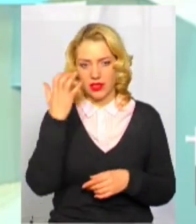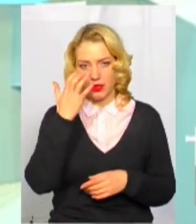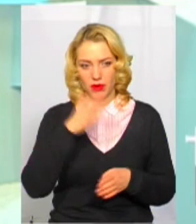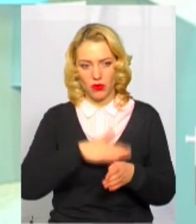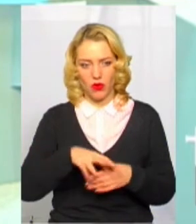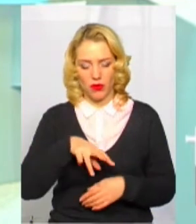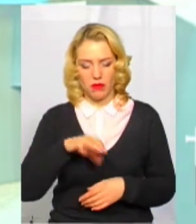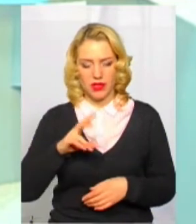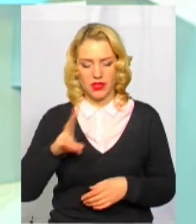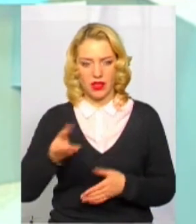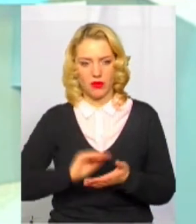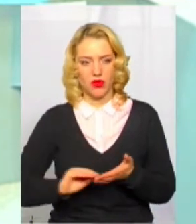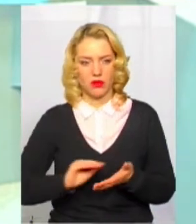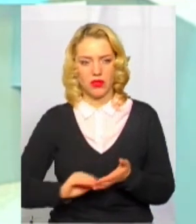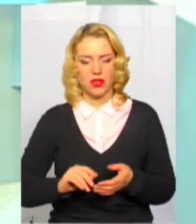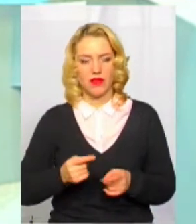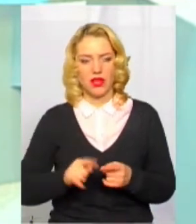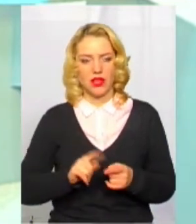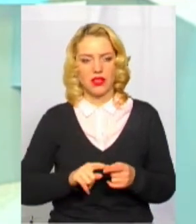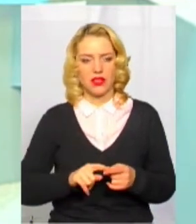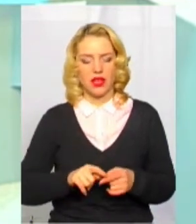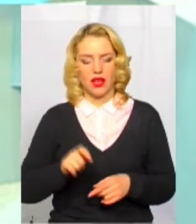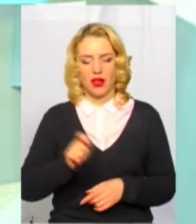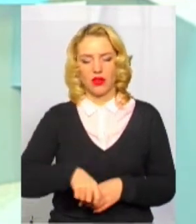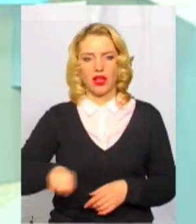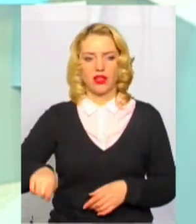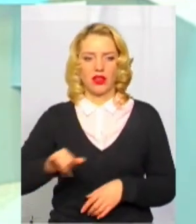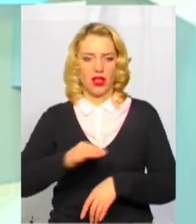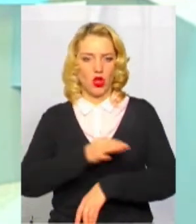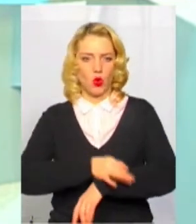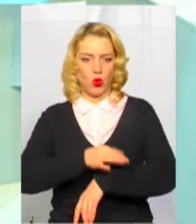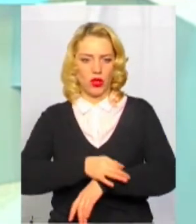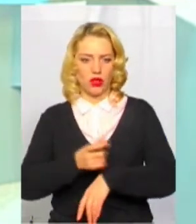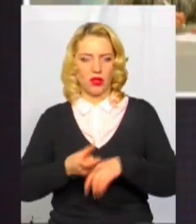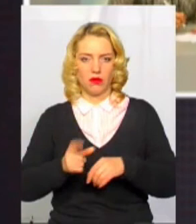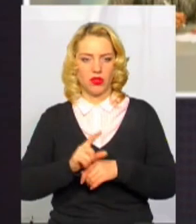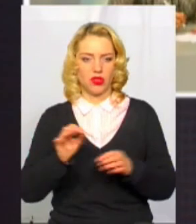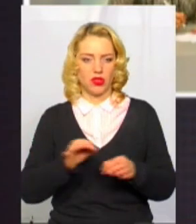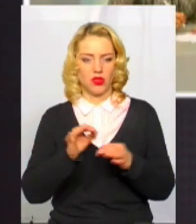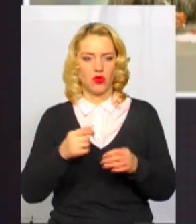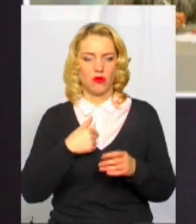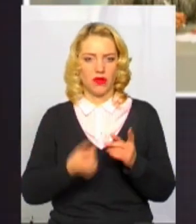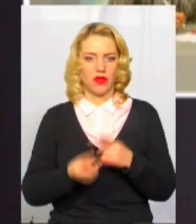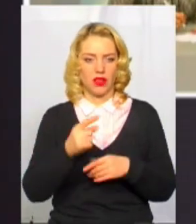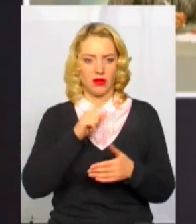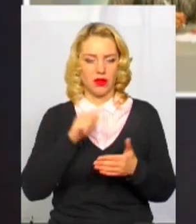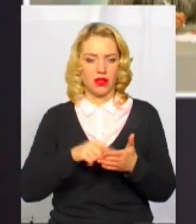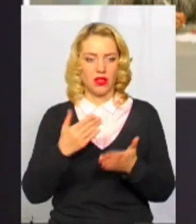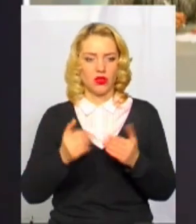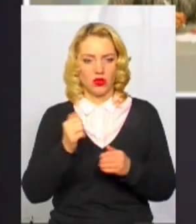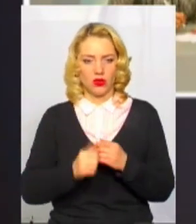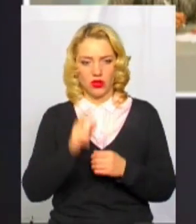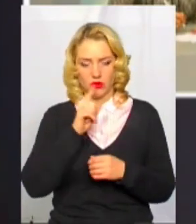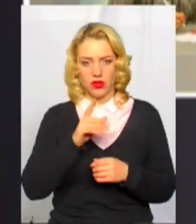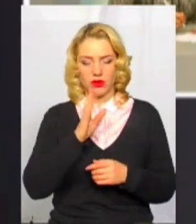виписав засоби реабілітації. Це тактильна тростина і годинник, і більше нічого. То в мене постає питання, якщо ви кожен місяць з